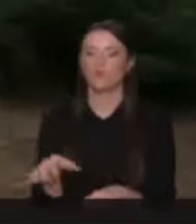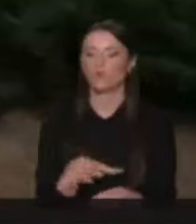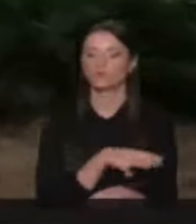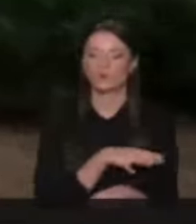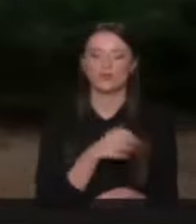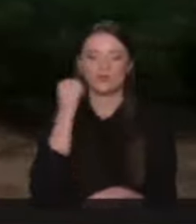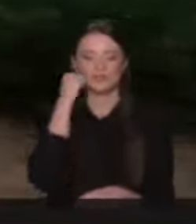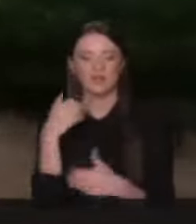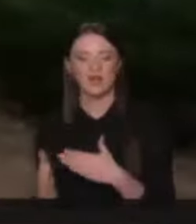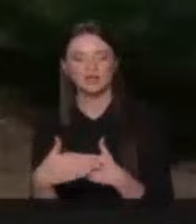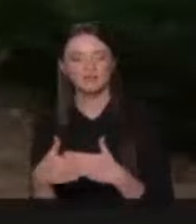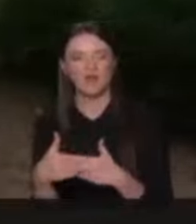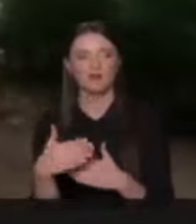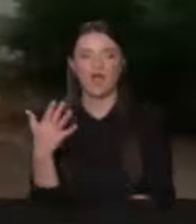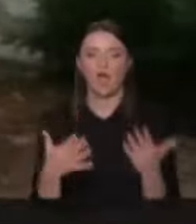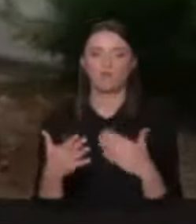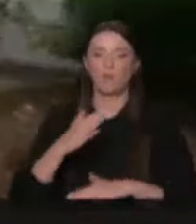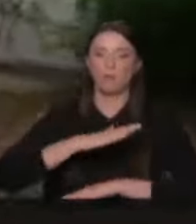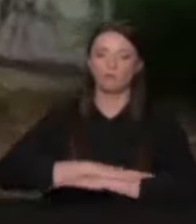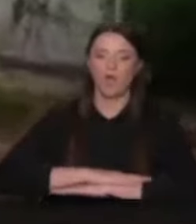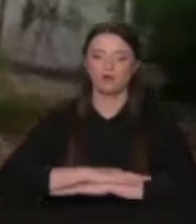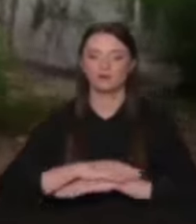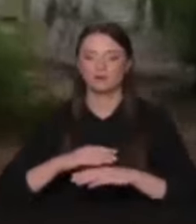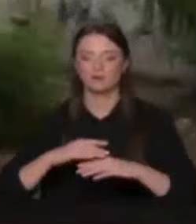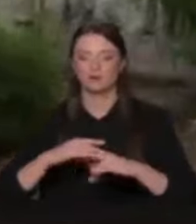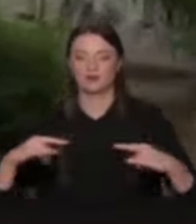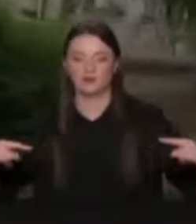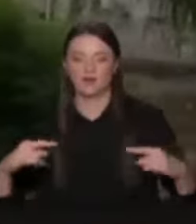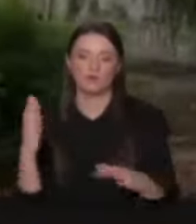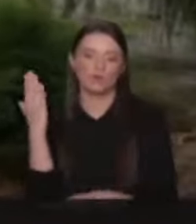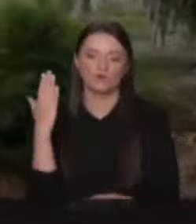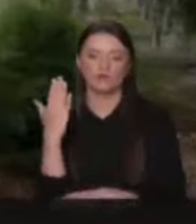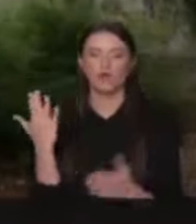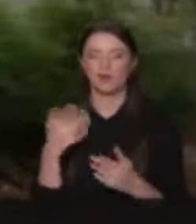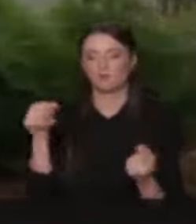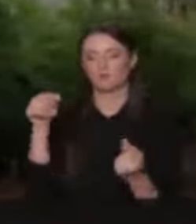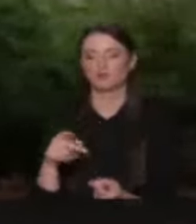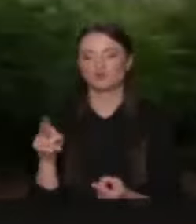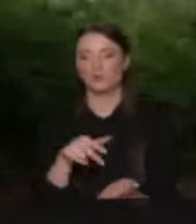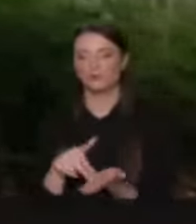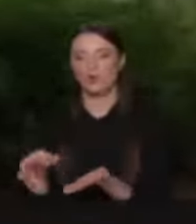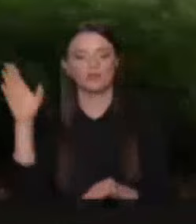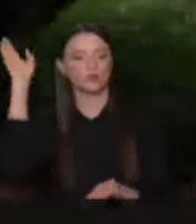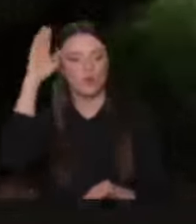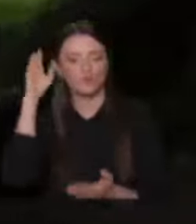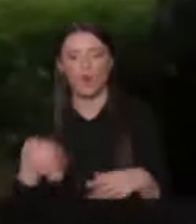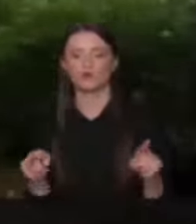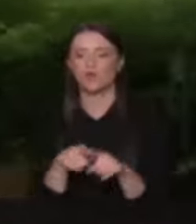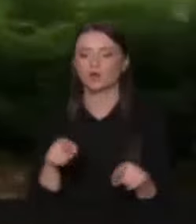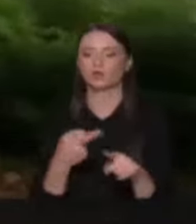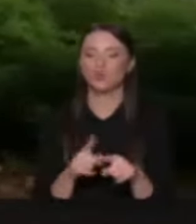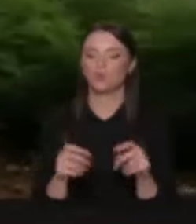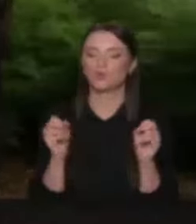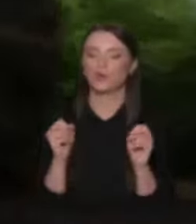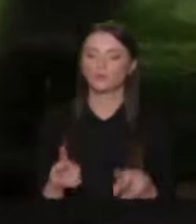старі двері, або шпарти, або просто деревина, яка є пологою для того, щоб пройти до води. Однак цьому